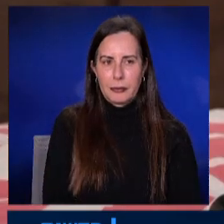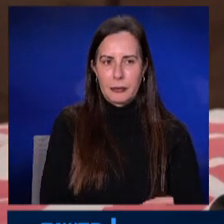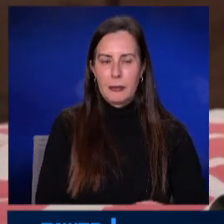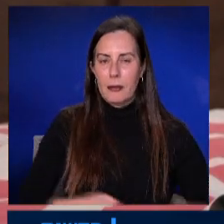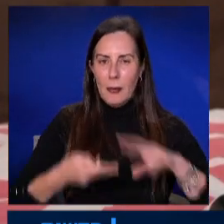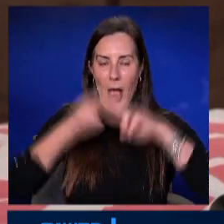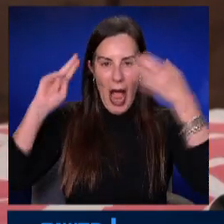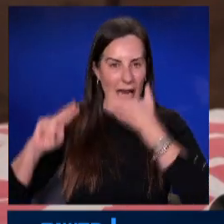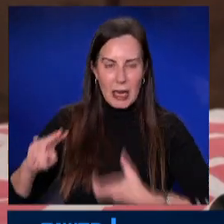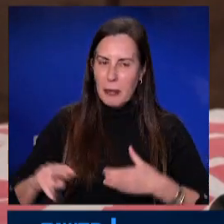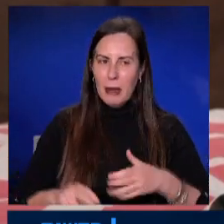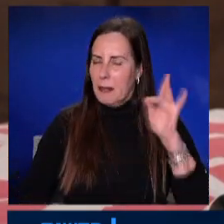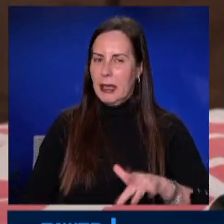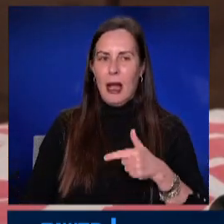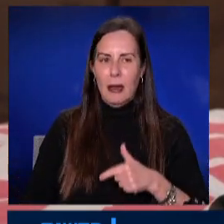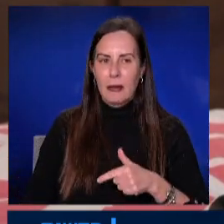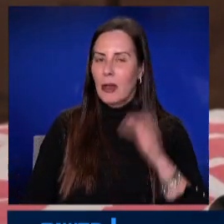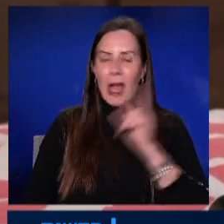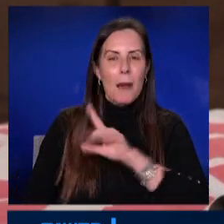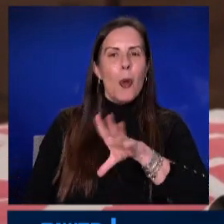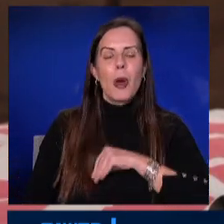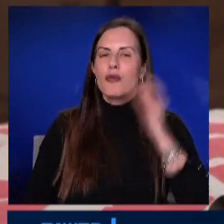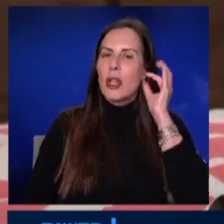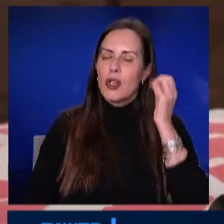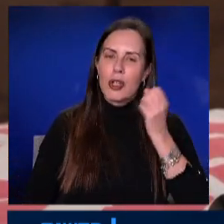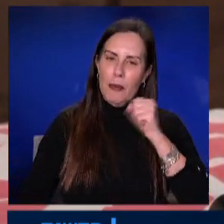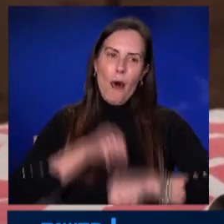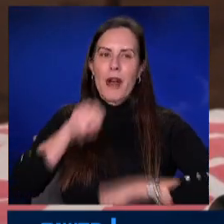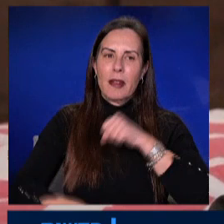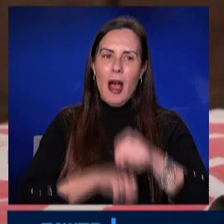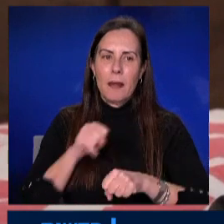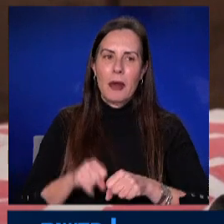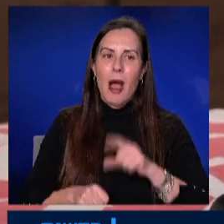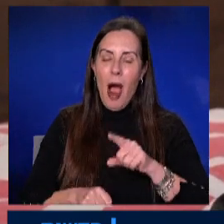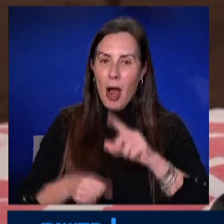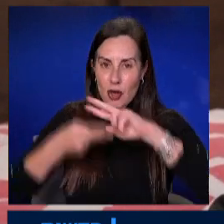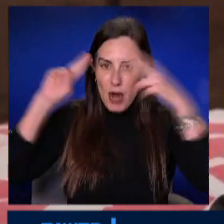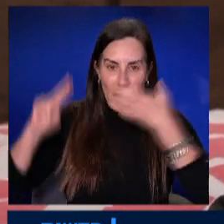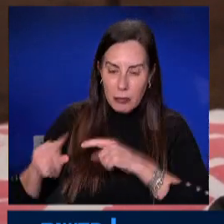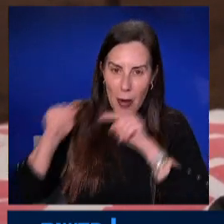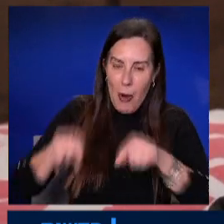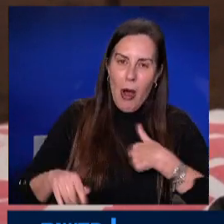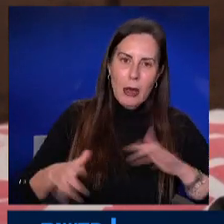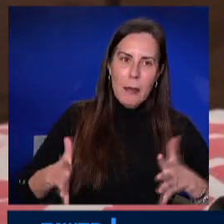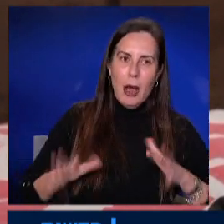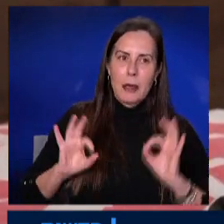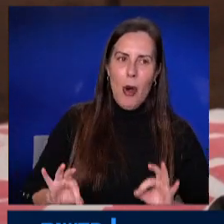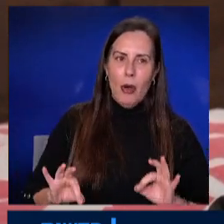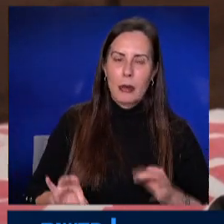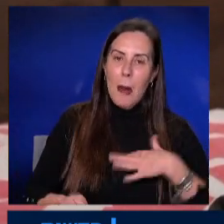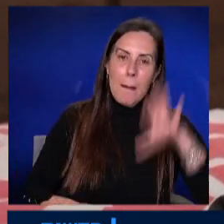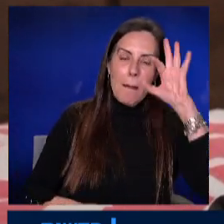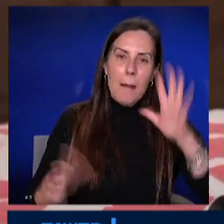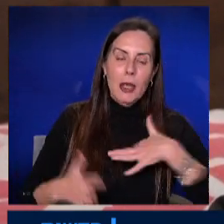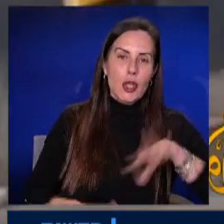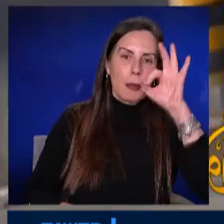تهدید شده بودن طالبان مخالف ازی هستن که دختر خانم ها دو چرخ سواری بکنن یا که بیرون از خانه برن به وظیفه یا